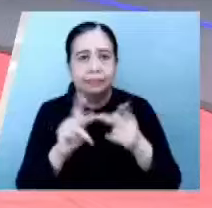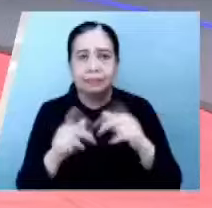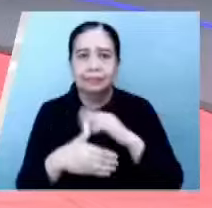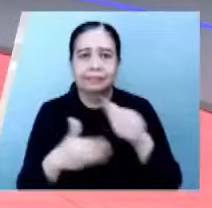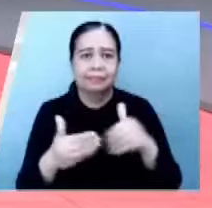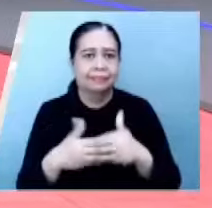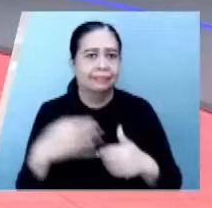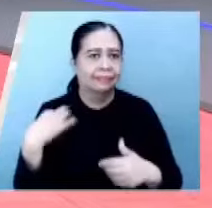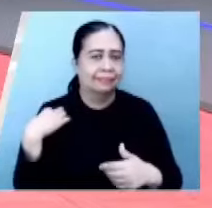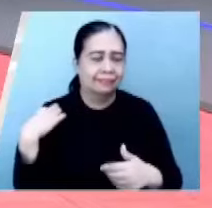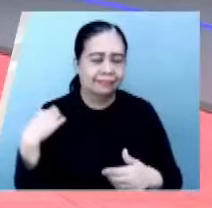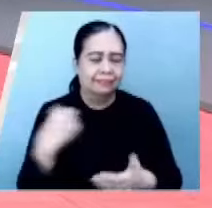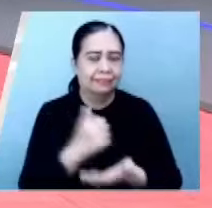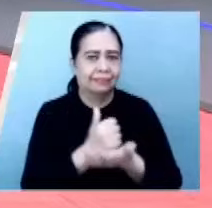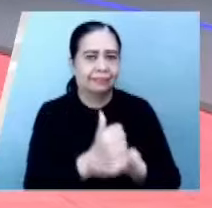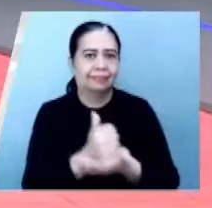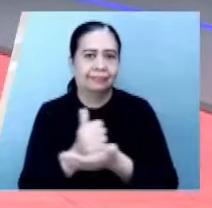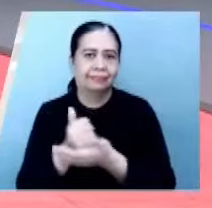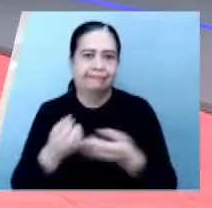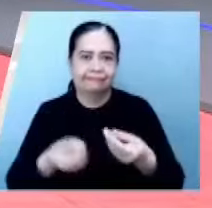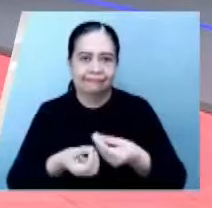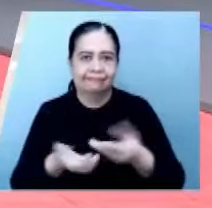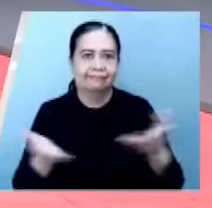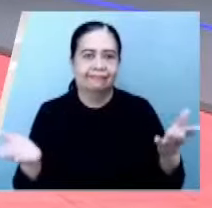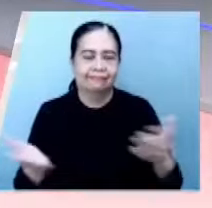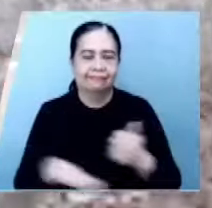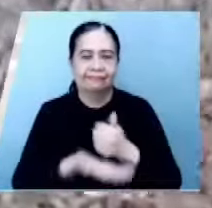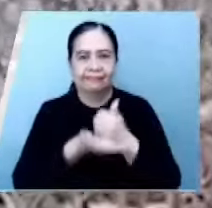na katuwang namin sa pamamahagi ng tulong.